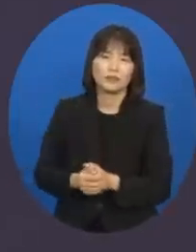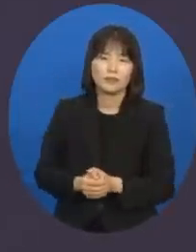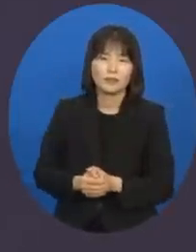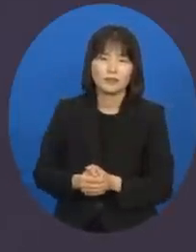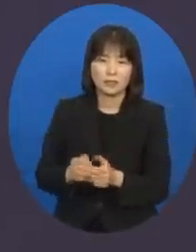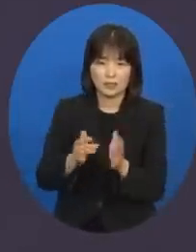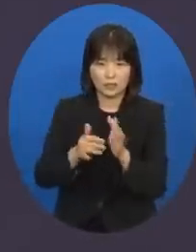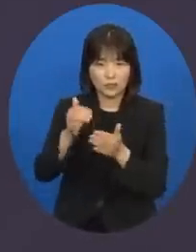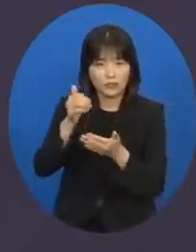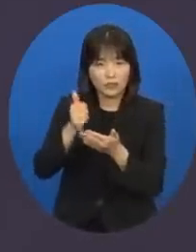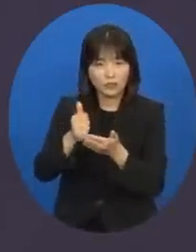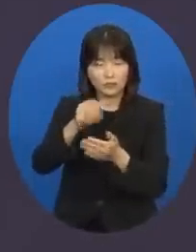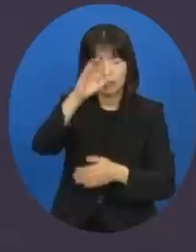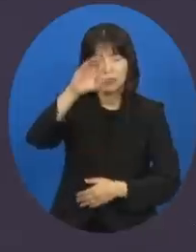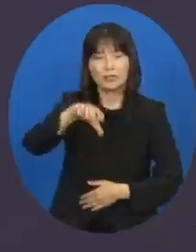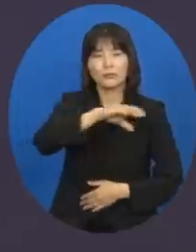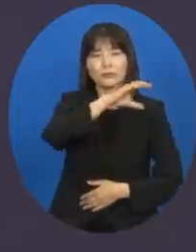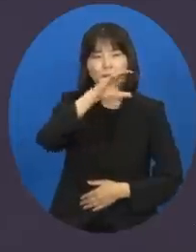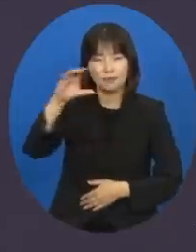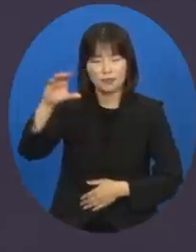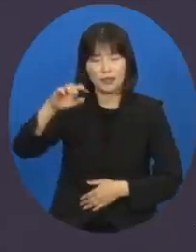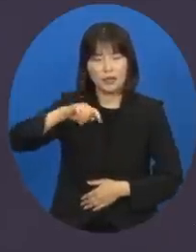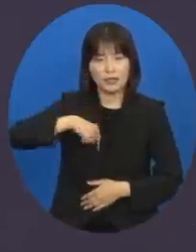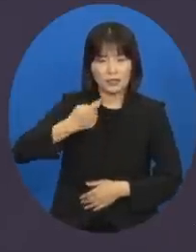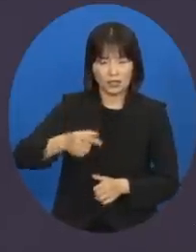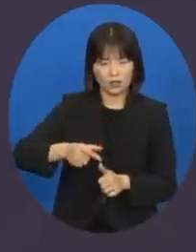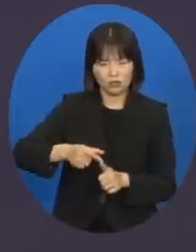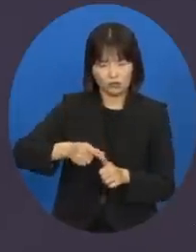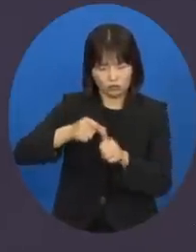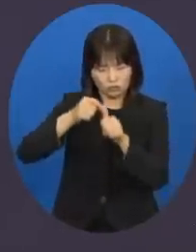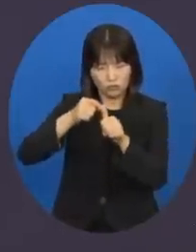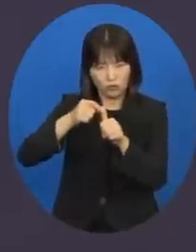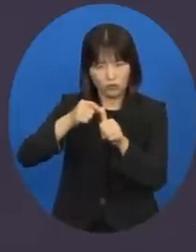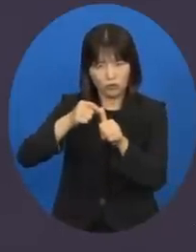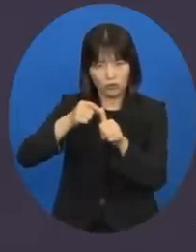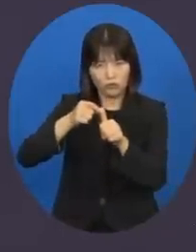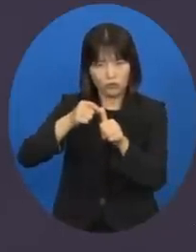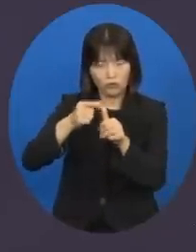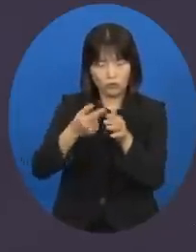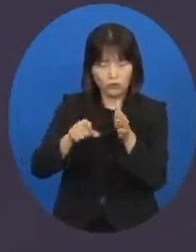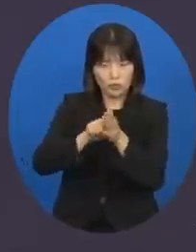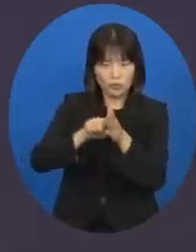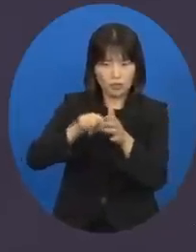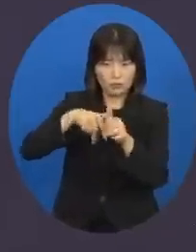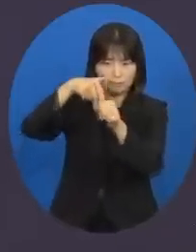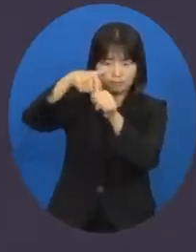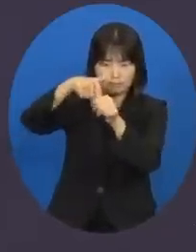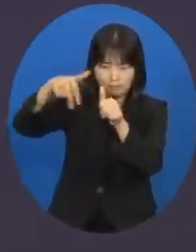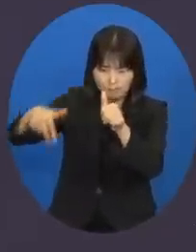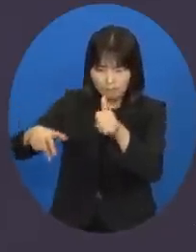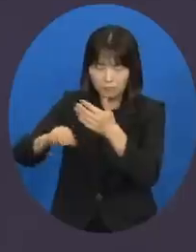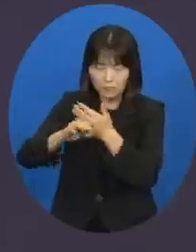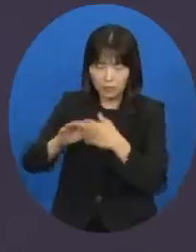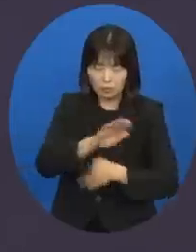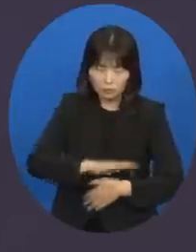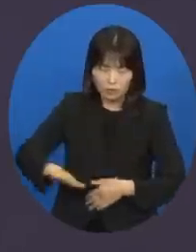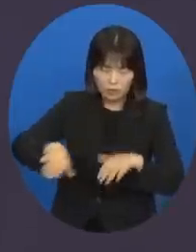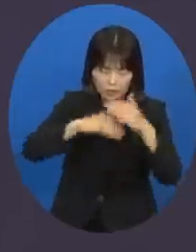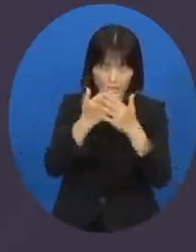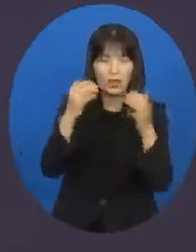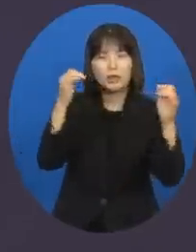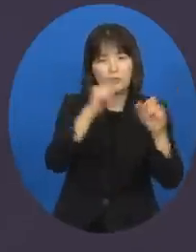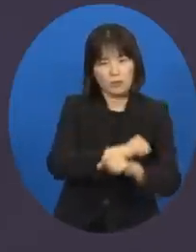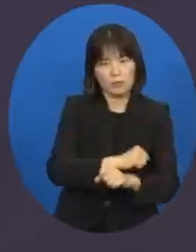예수님께서 십자가에서 자기를 구원하시려고 십자가에서 내려오셨다면 우리는 다 멸망당했을 거예요. 그런데